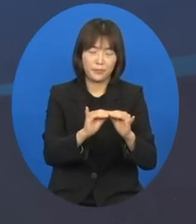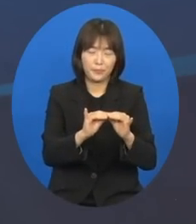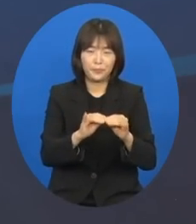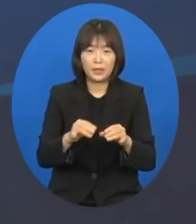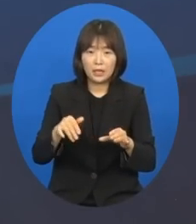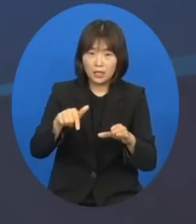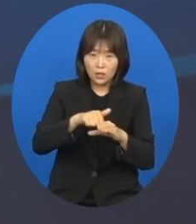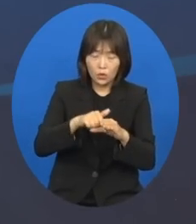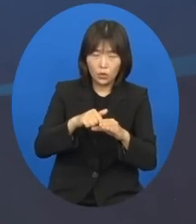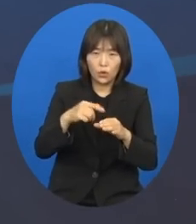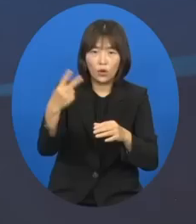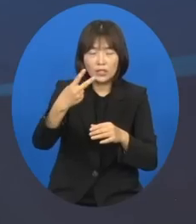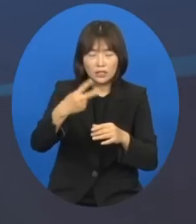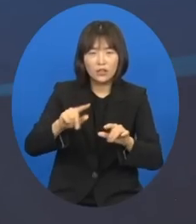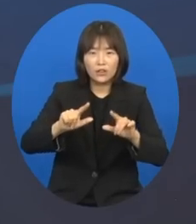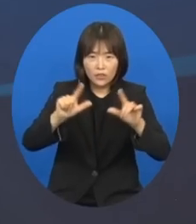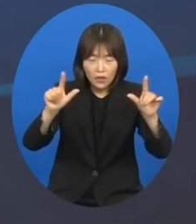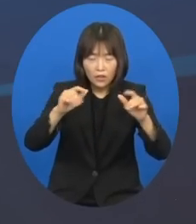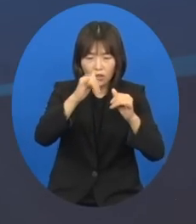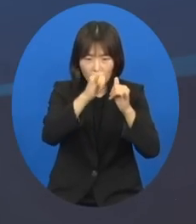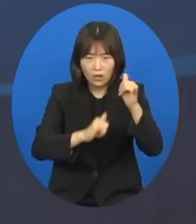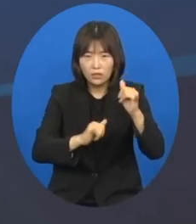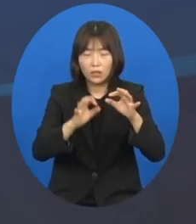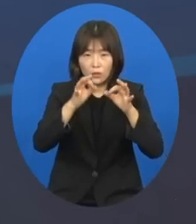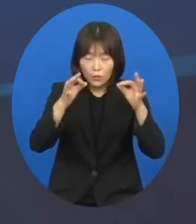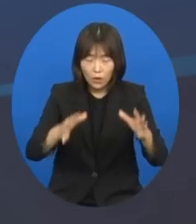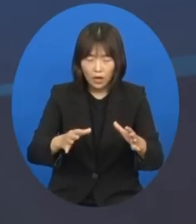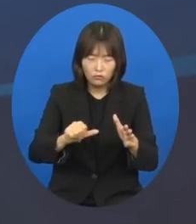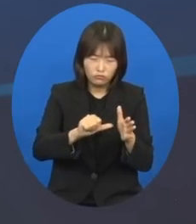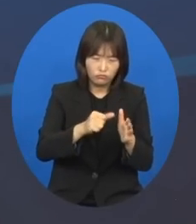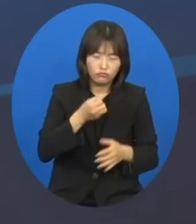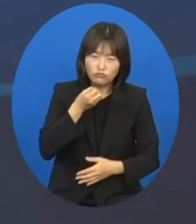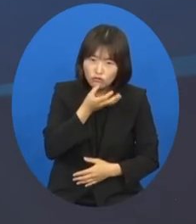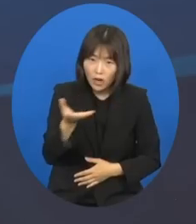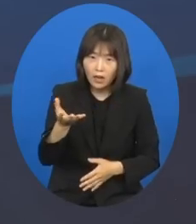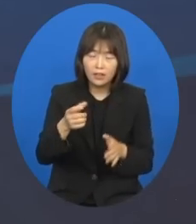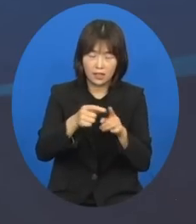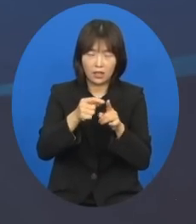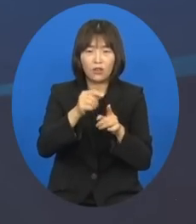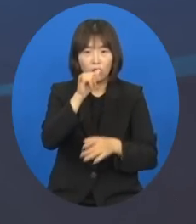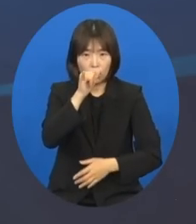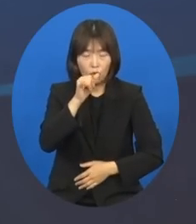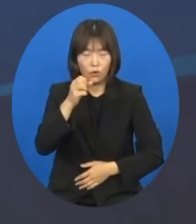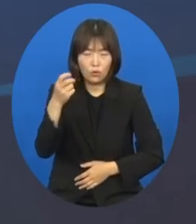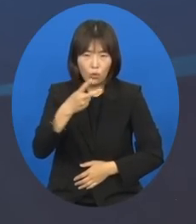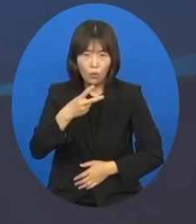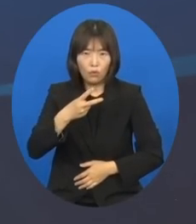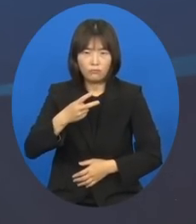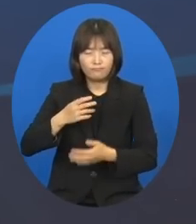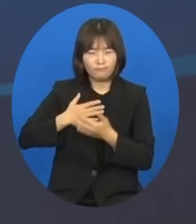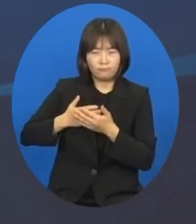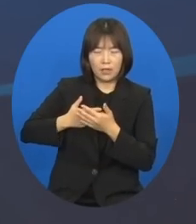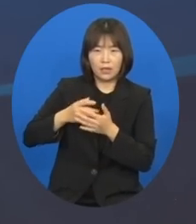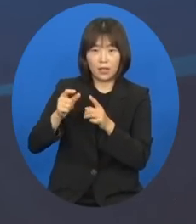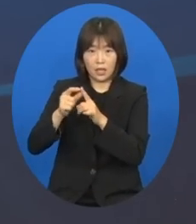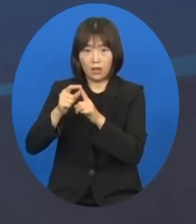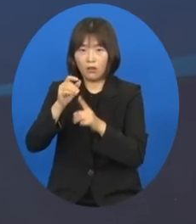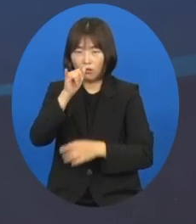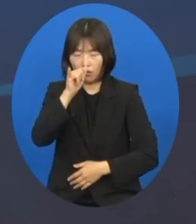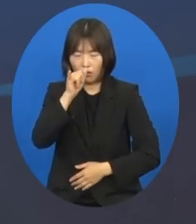역사 동안에 많은 유행했던 단어가 있고 가슴을 울렸던 단어가 있고 그리고